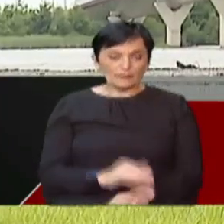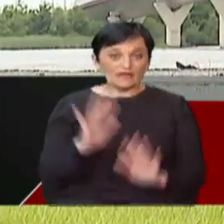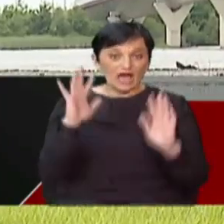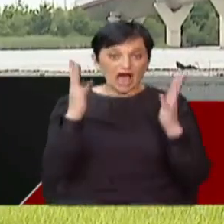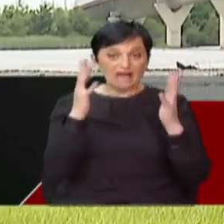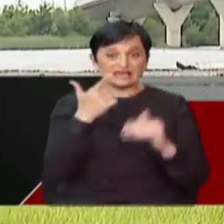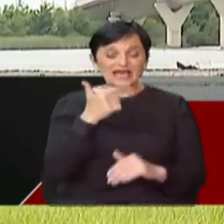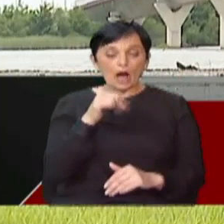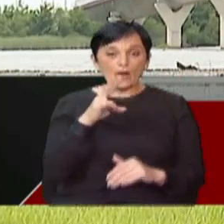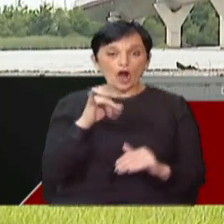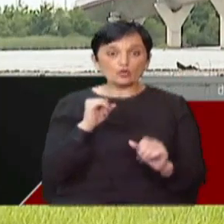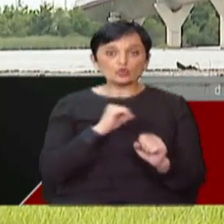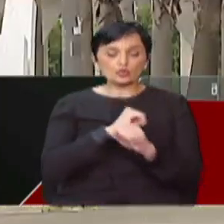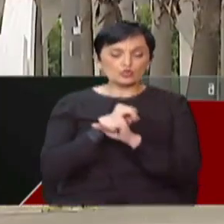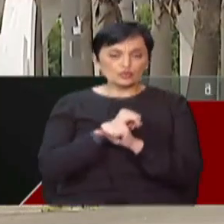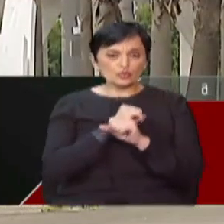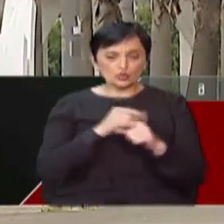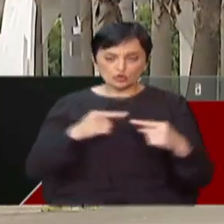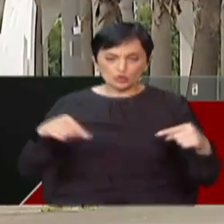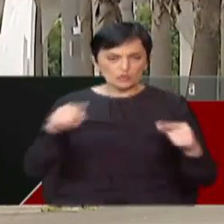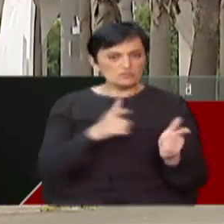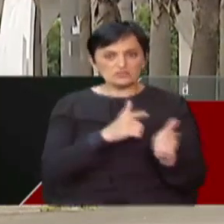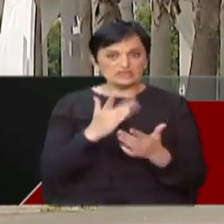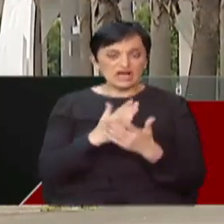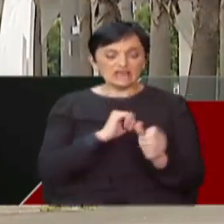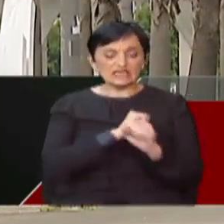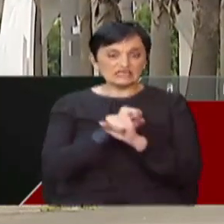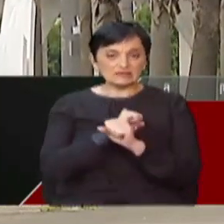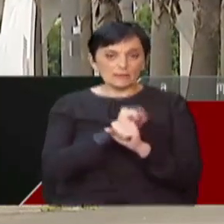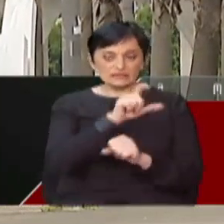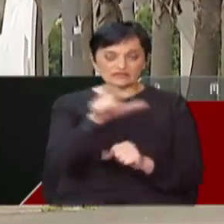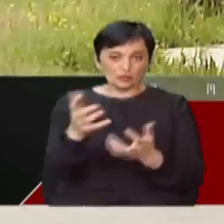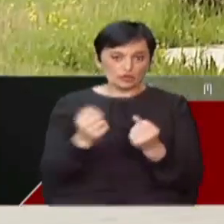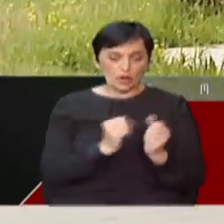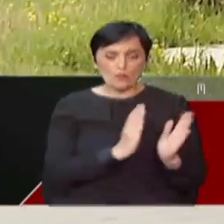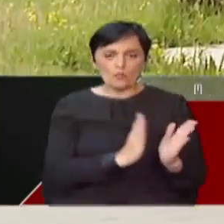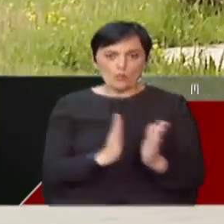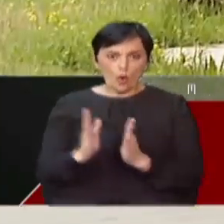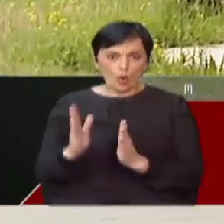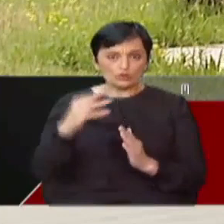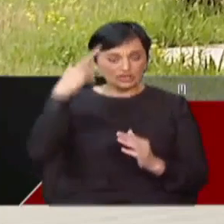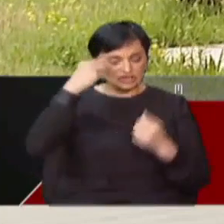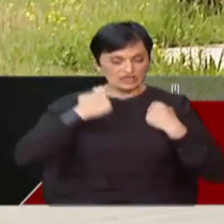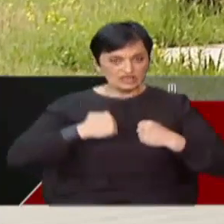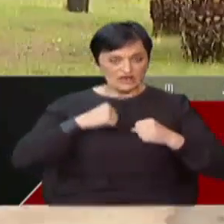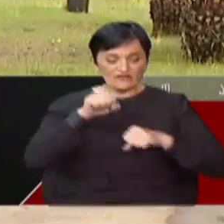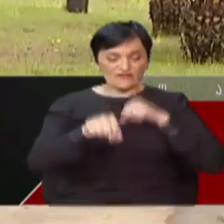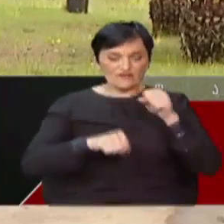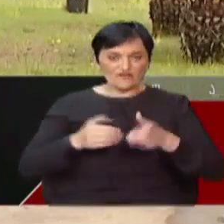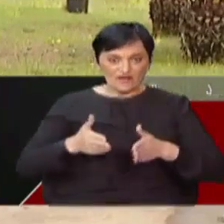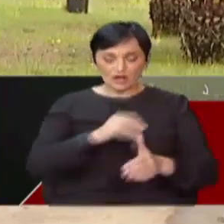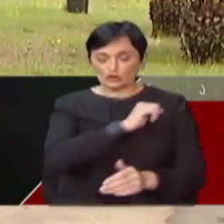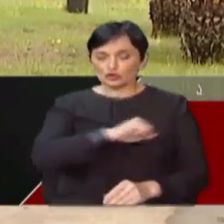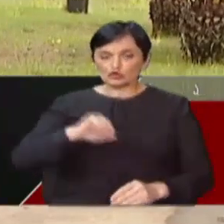Anaklia განმუხური საკურორტო ზონა ფაქტობრივად მზად არის დამსვენებლების მისაღებად. მოწესრიგებულია საშხაპეები, ველობილიკები,